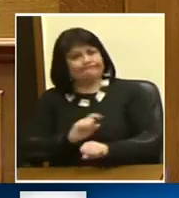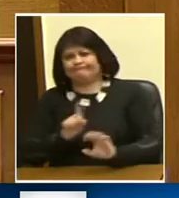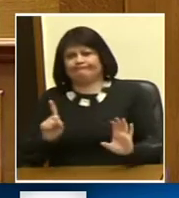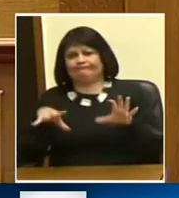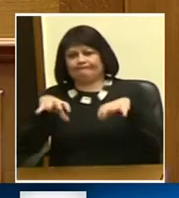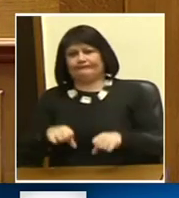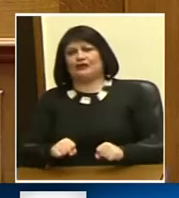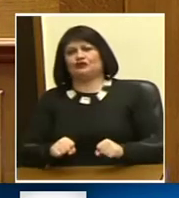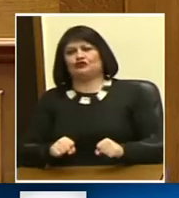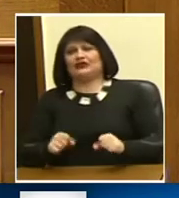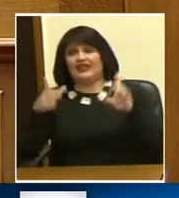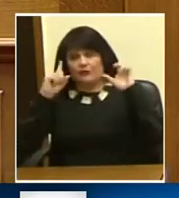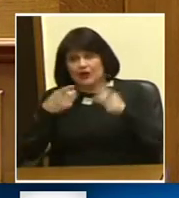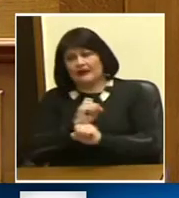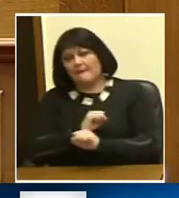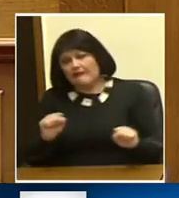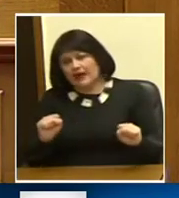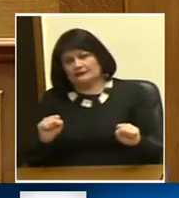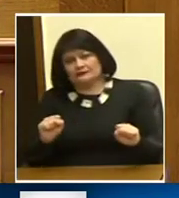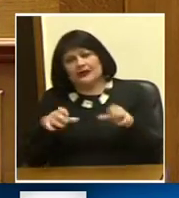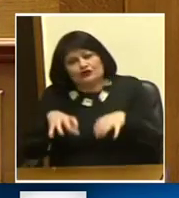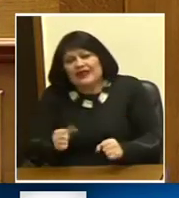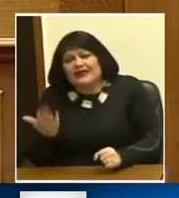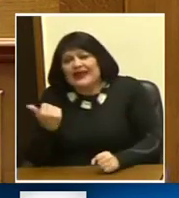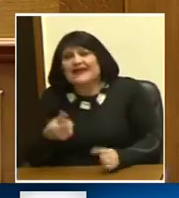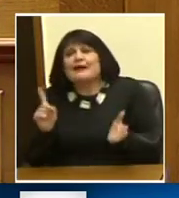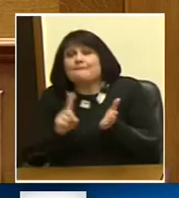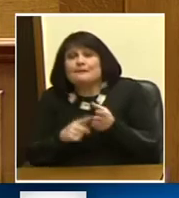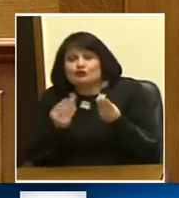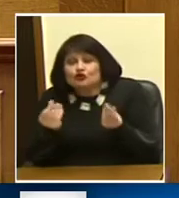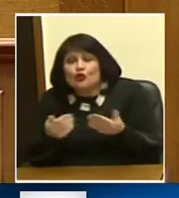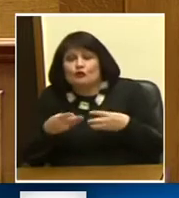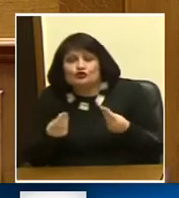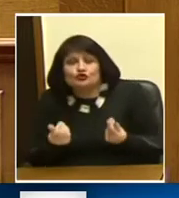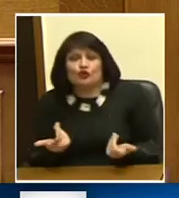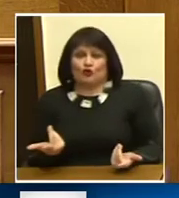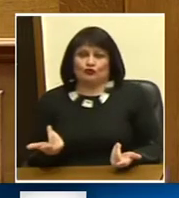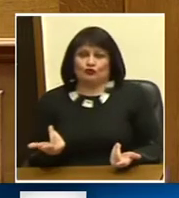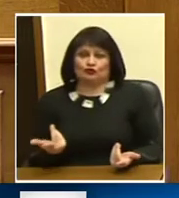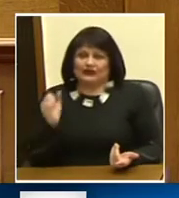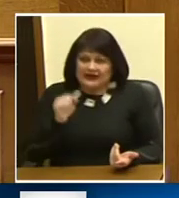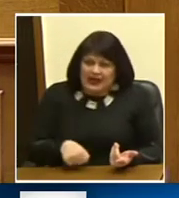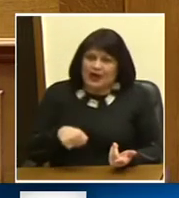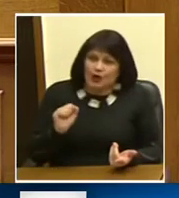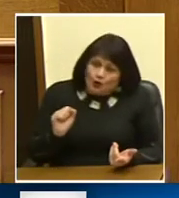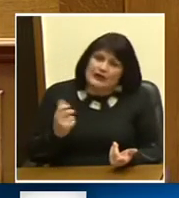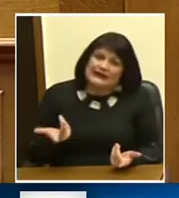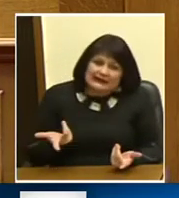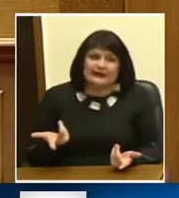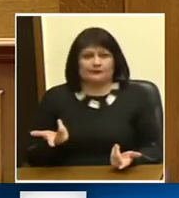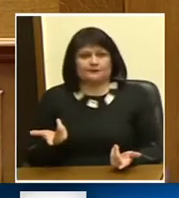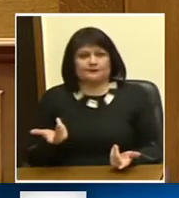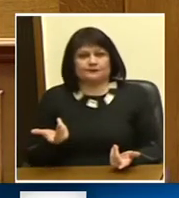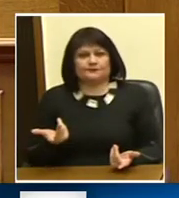της δημοκρατίας. Πρέπει να ξαναβρει τρόπους, είναι ή δεν είναι πήγον, να ξαναβρει τρόπους